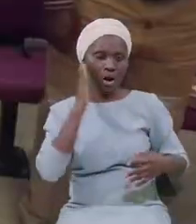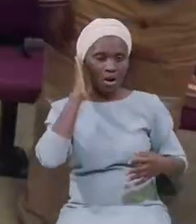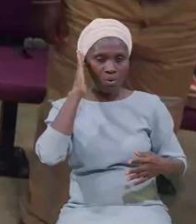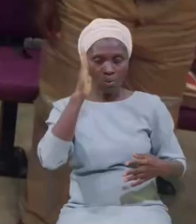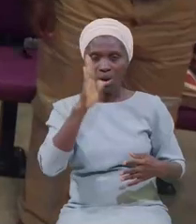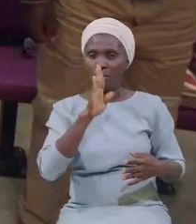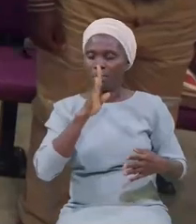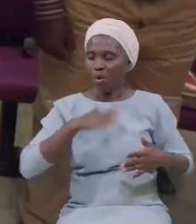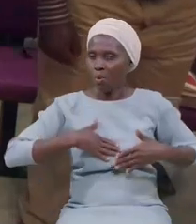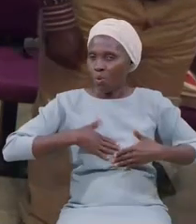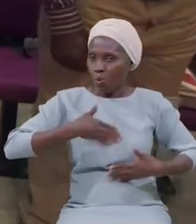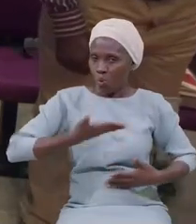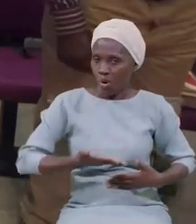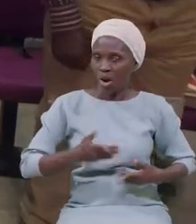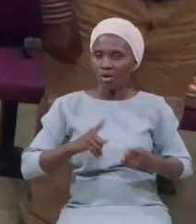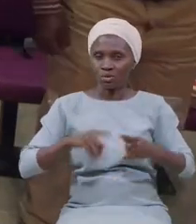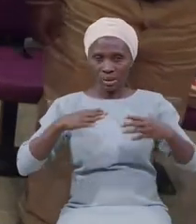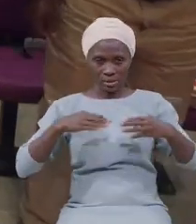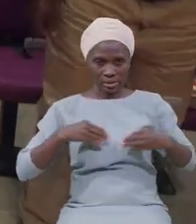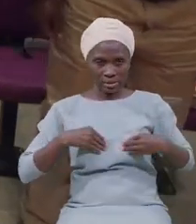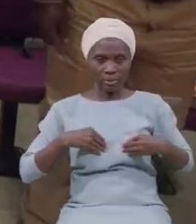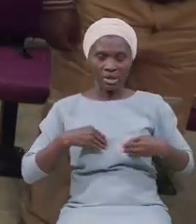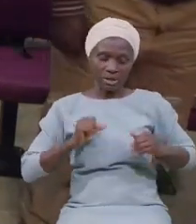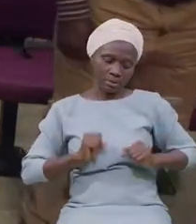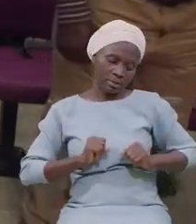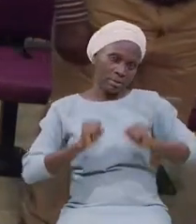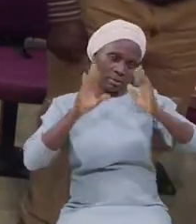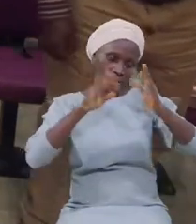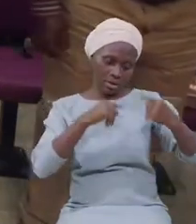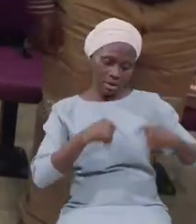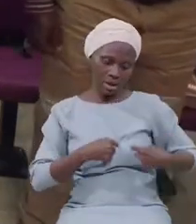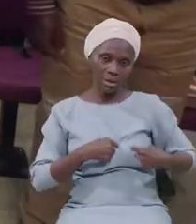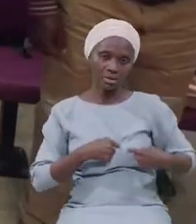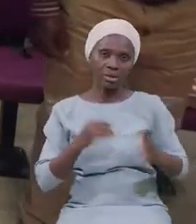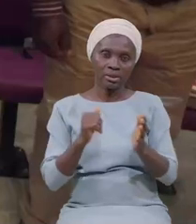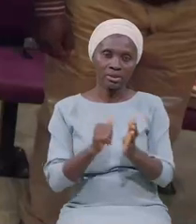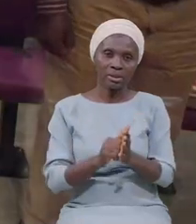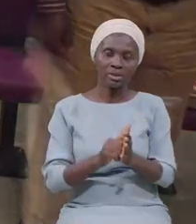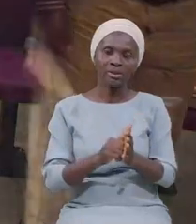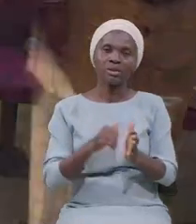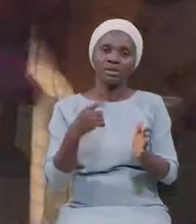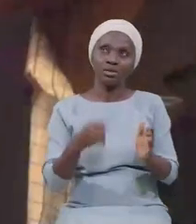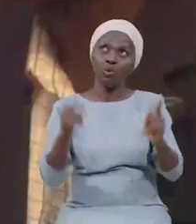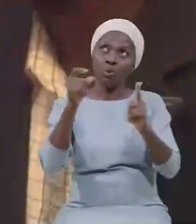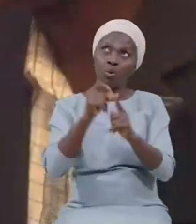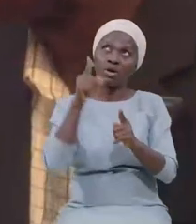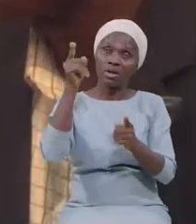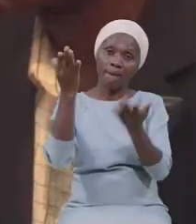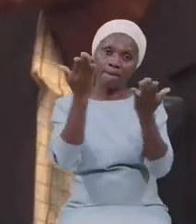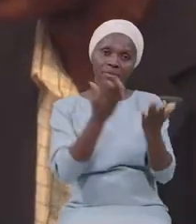un cœur qui reçoit du Seigneur, un cœur soumis, un cœur humble, qui accepte